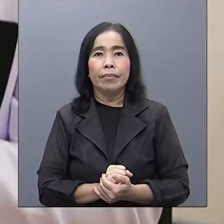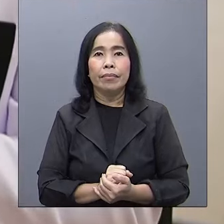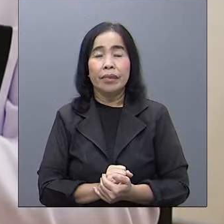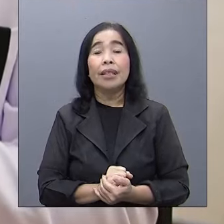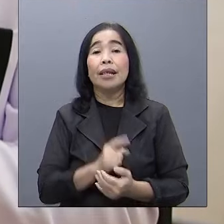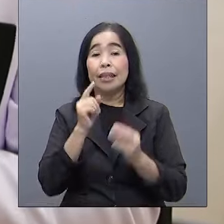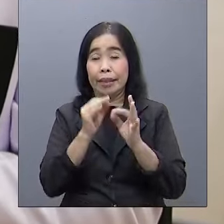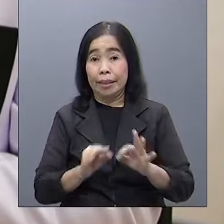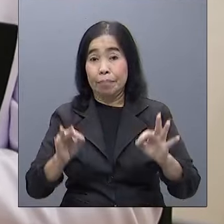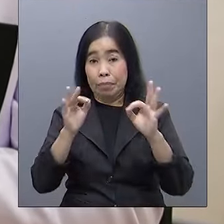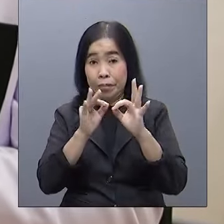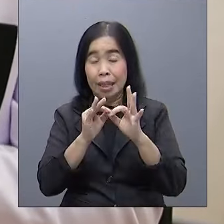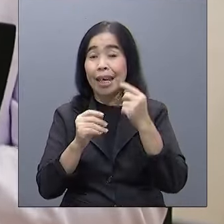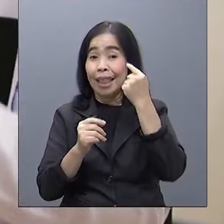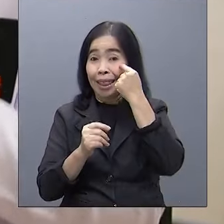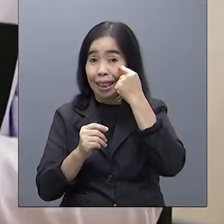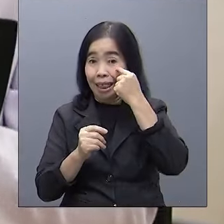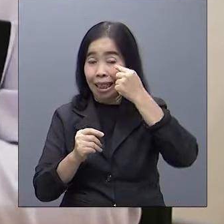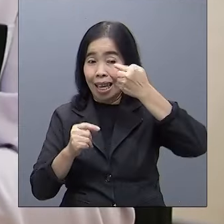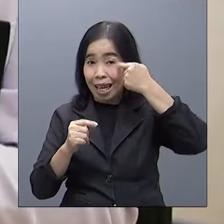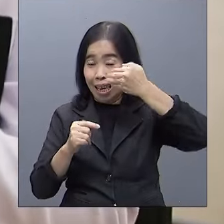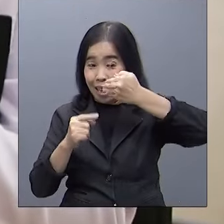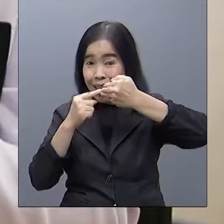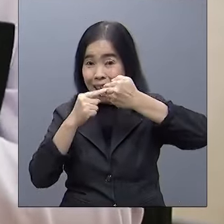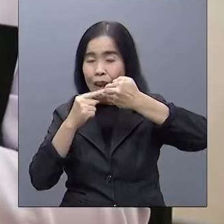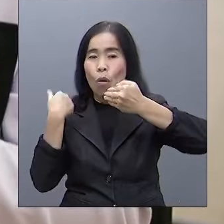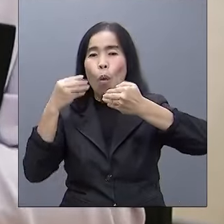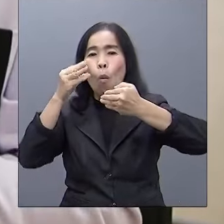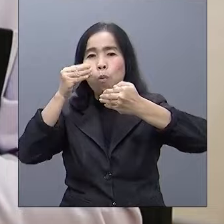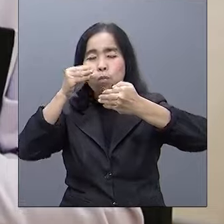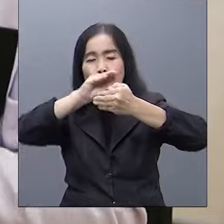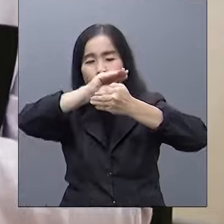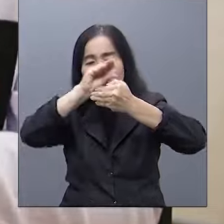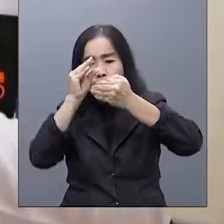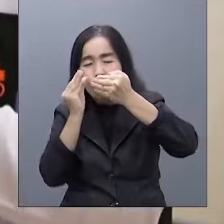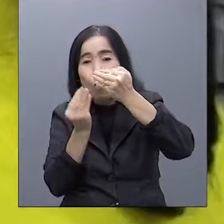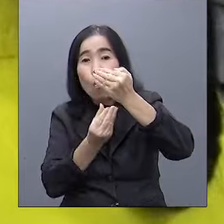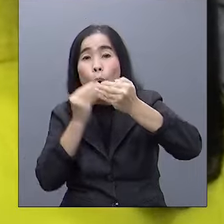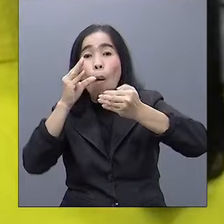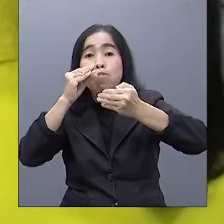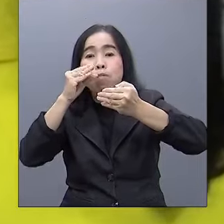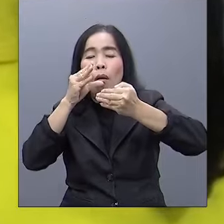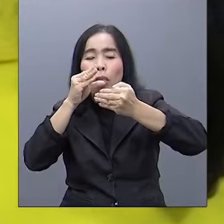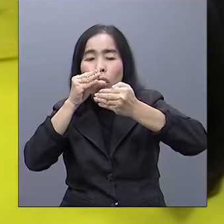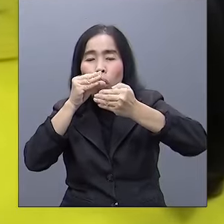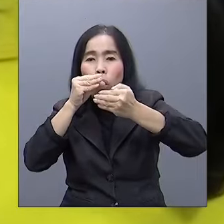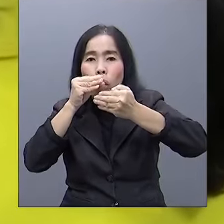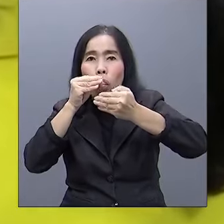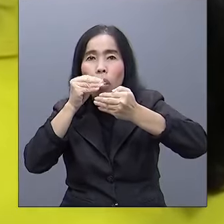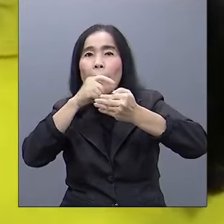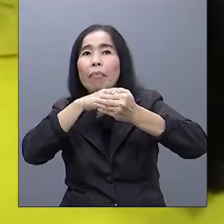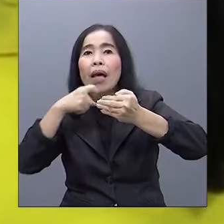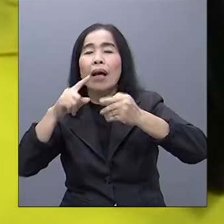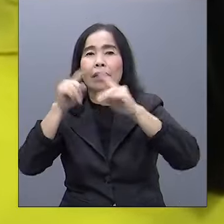แรกเลยครับที่เจอบ่อยสุดคืออายุนะครับอายุยิ่งเพิ่มขึ้นการเปลี่ยนแปลงก็จะตามมาถูกไหมครับไม่ว่าจะเป็นผิวไม่ว่าจะเป็นอะไรหลายๆอย่างตาก็เ